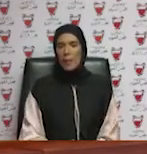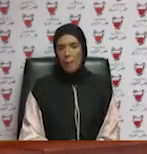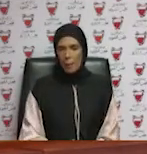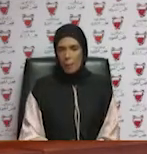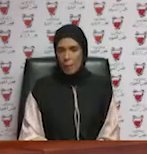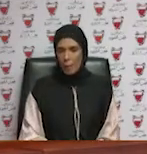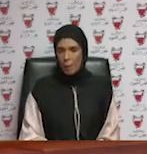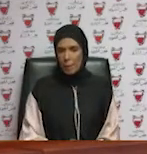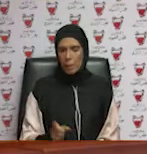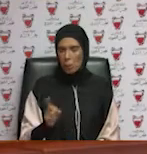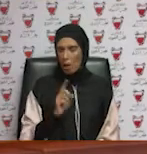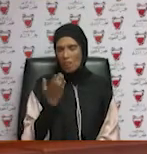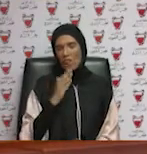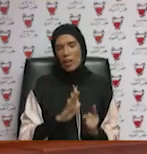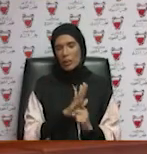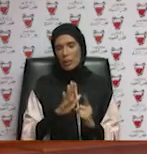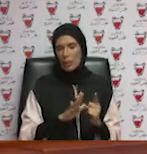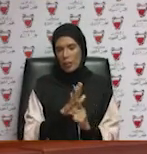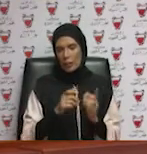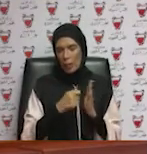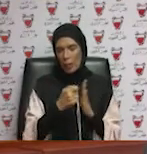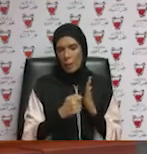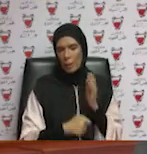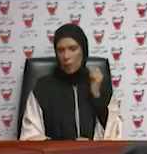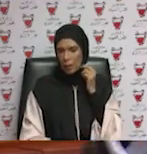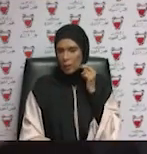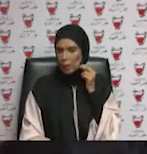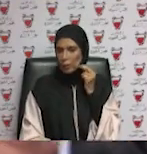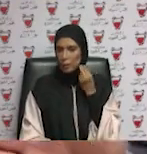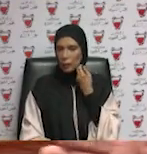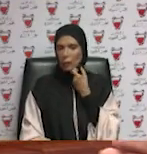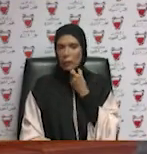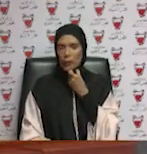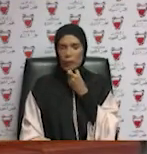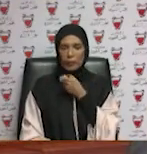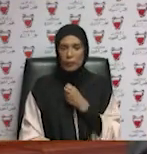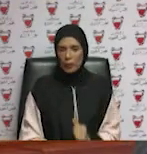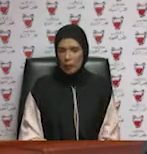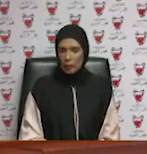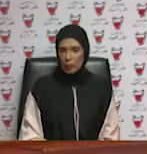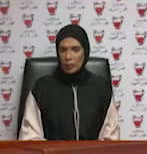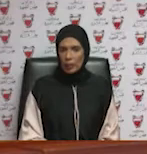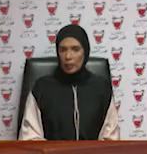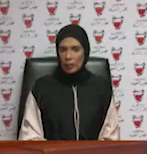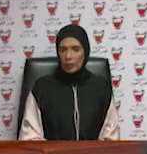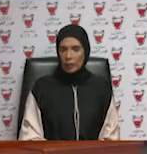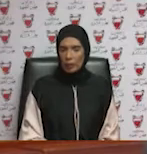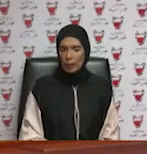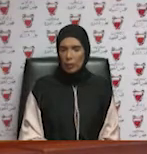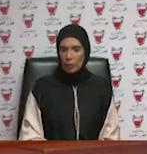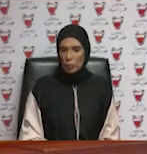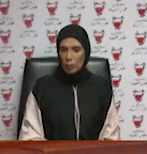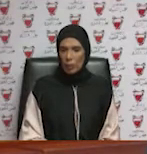انهم لن يؤثروا في الصياغة. وبالتالي افهم الآن من الاخوان في اللجنة بانهم يميلون اكثر الى